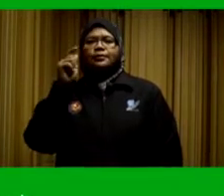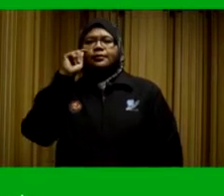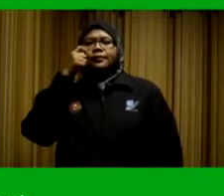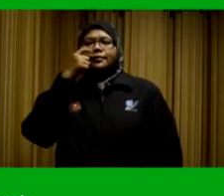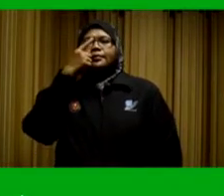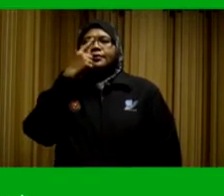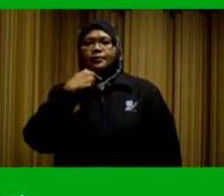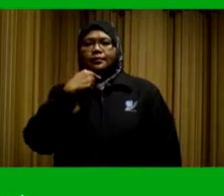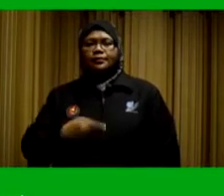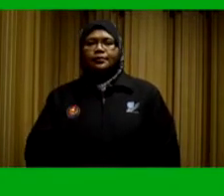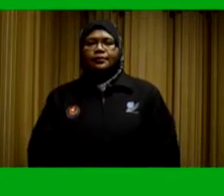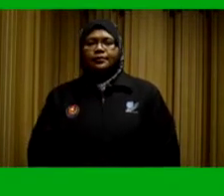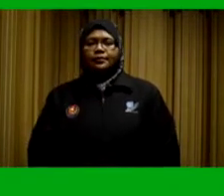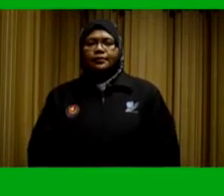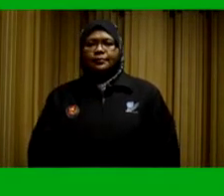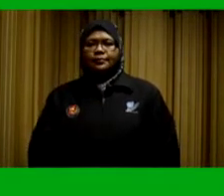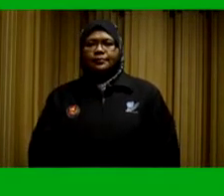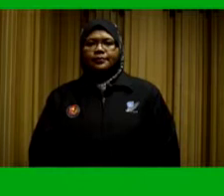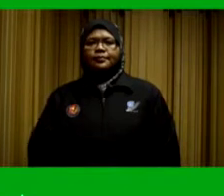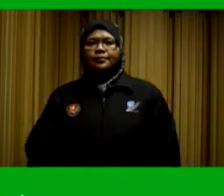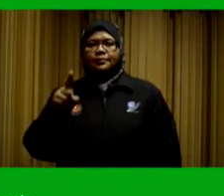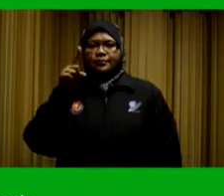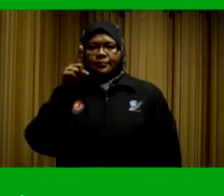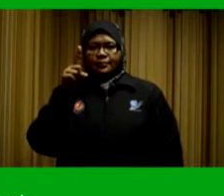3 biji bawang merah,